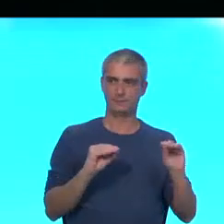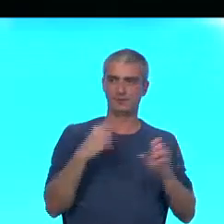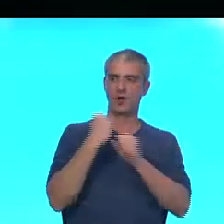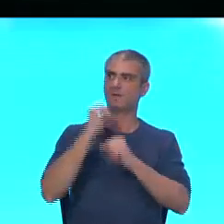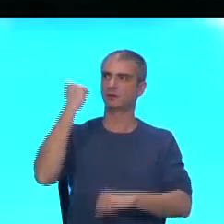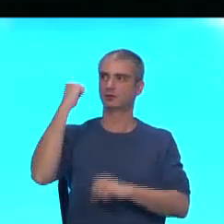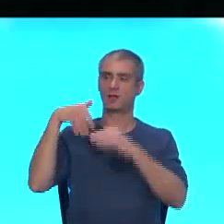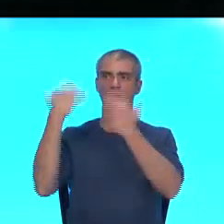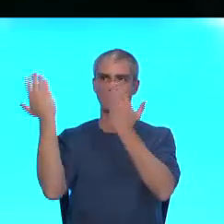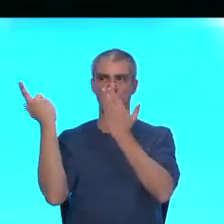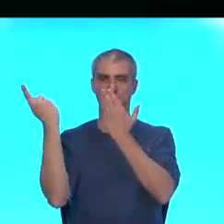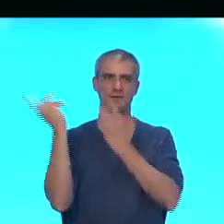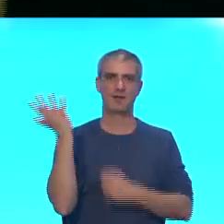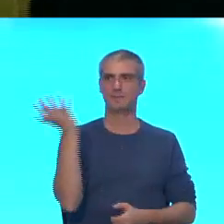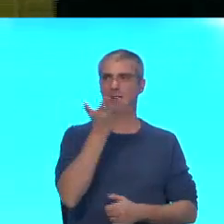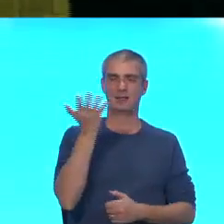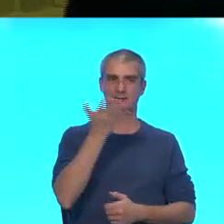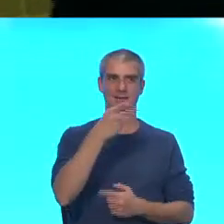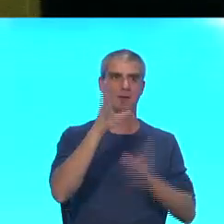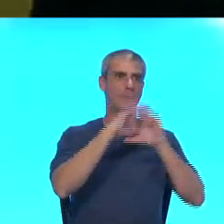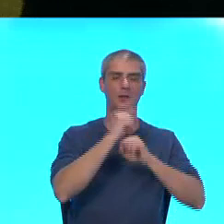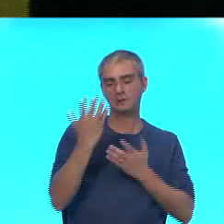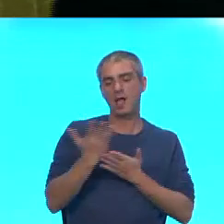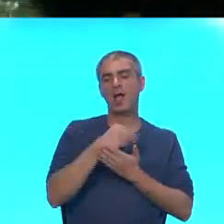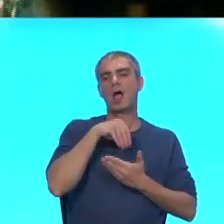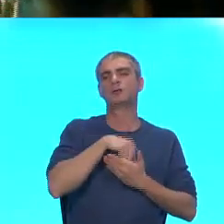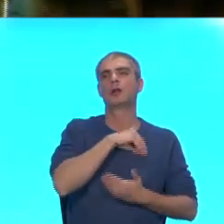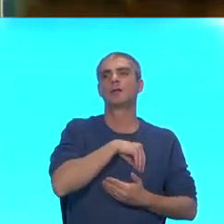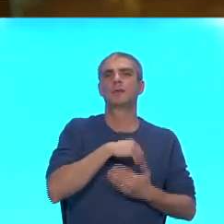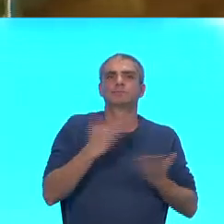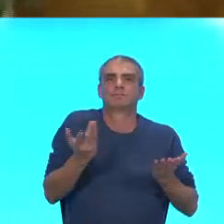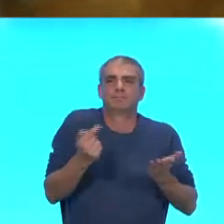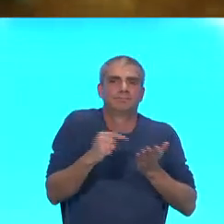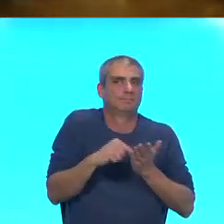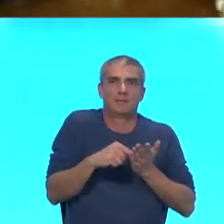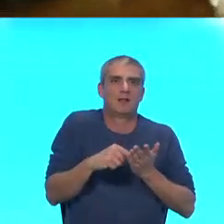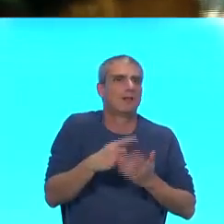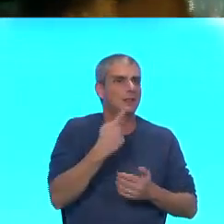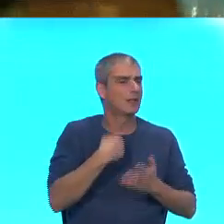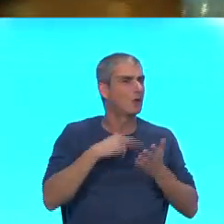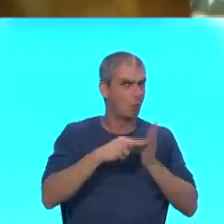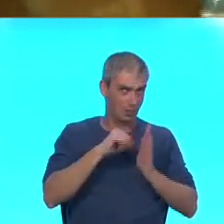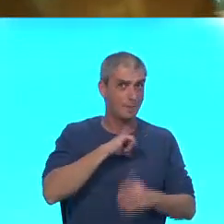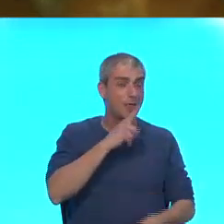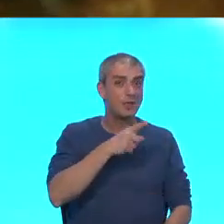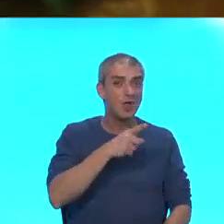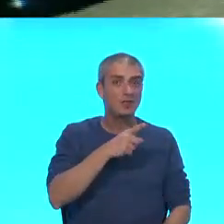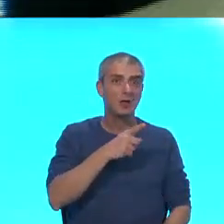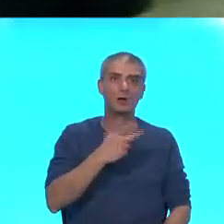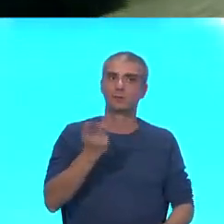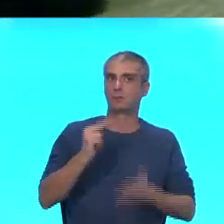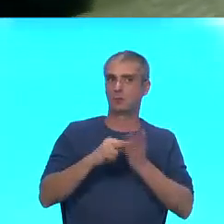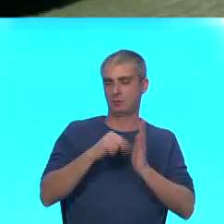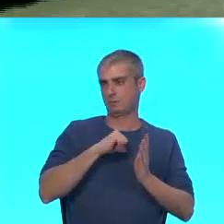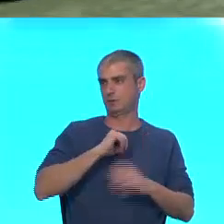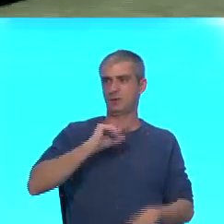סוציאלי ביום, ממלצר וקרוסלה. אז למה אתה הכנסה? כי... תגיד, פוליטיקה מעסיקה אותך? פוליטיקה מעסיקה